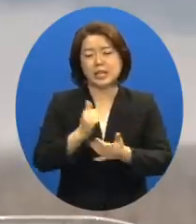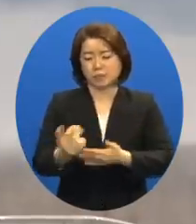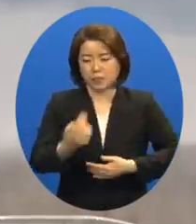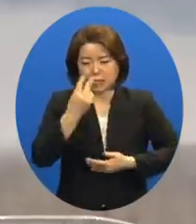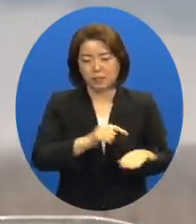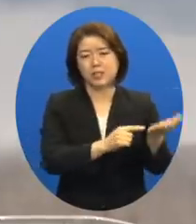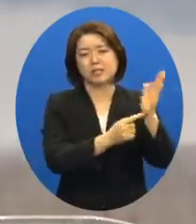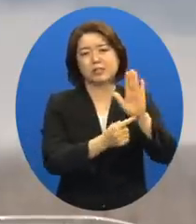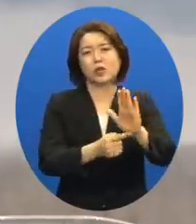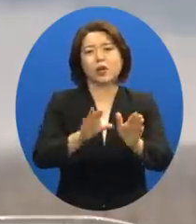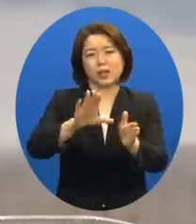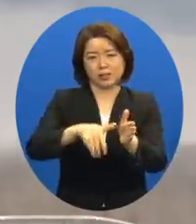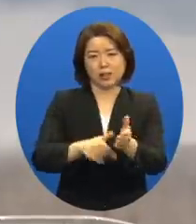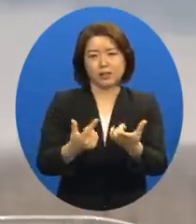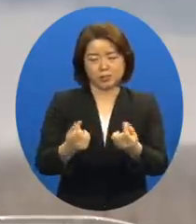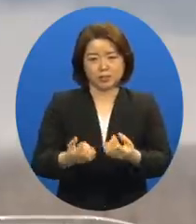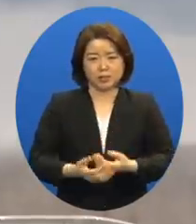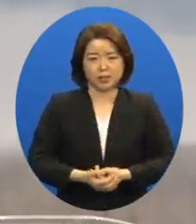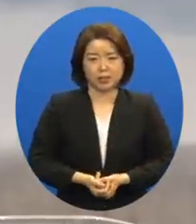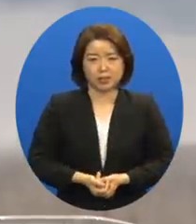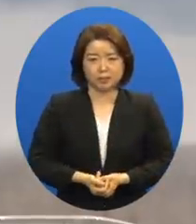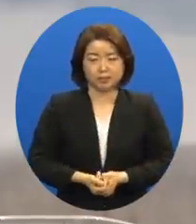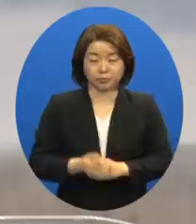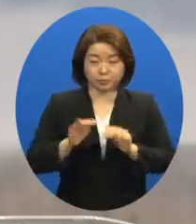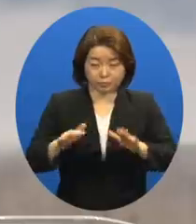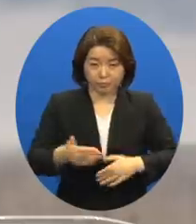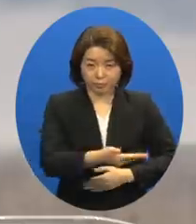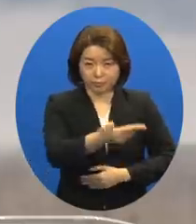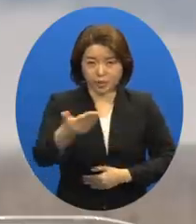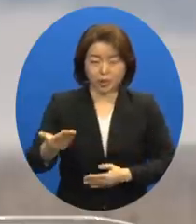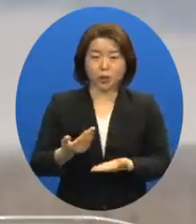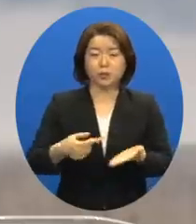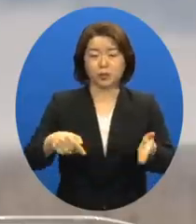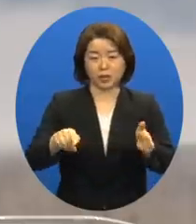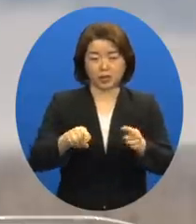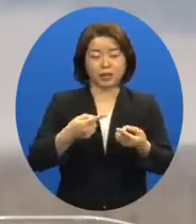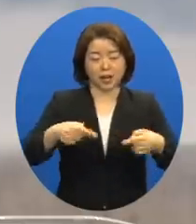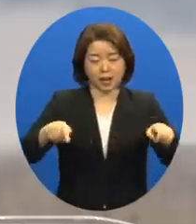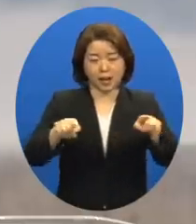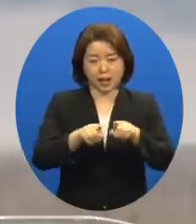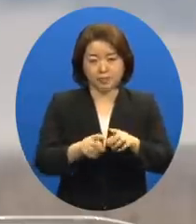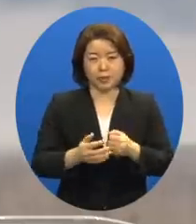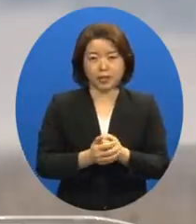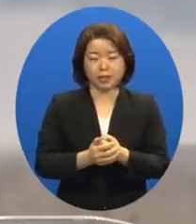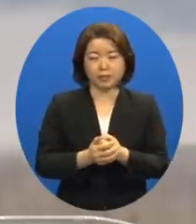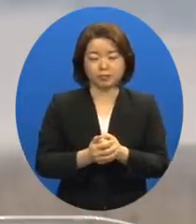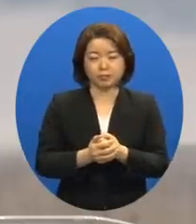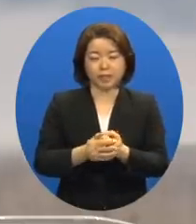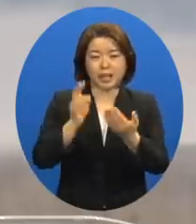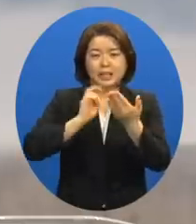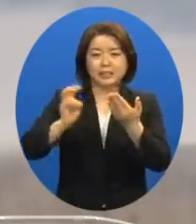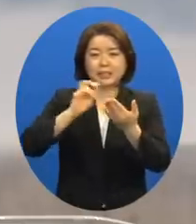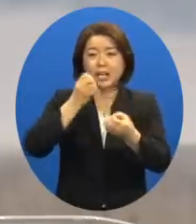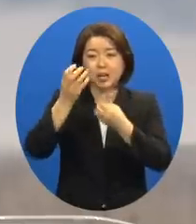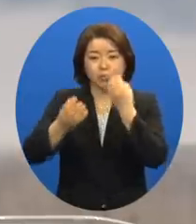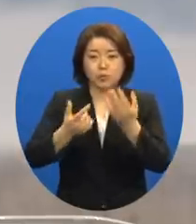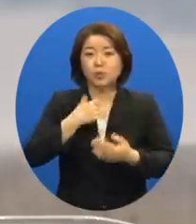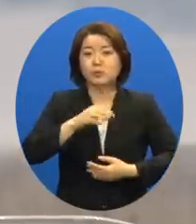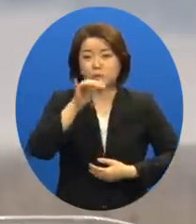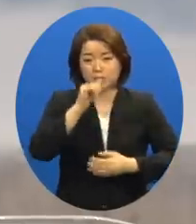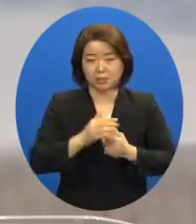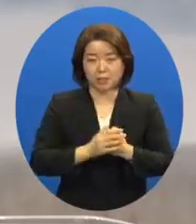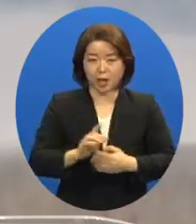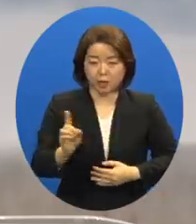드러나는 때입니다. 오늘 여러분들과 함께 같이 찬양을 하나 부르고 싶은데